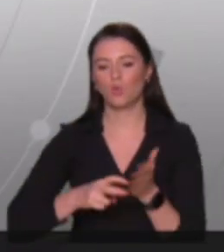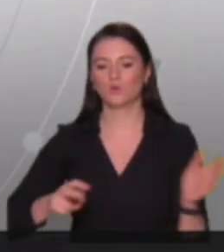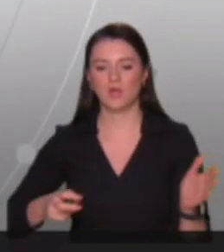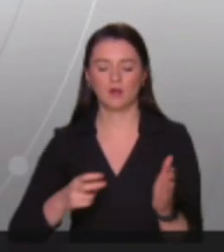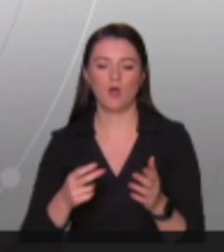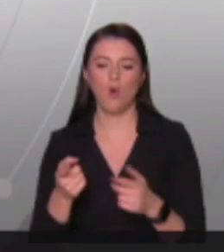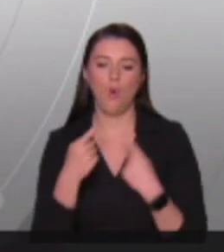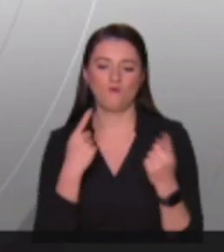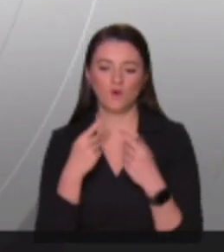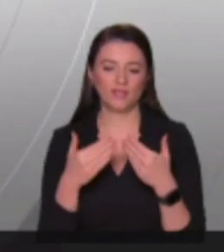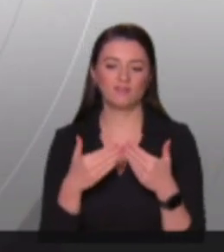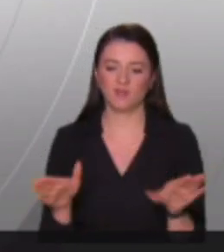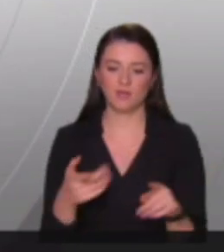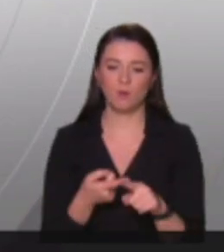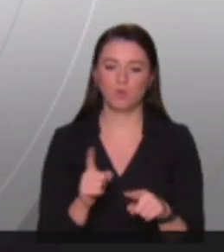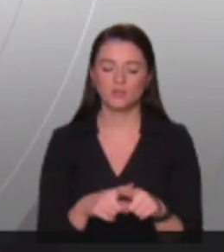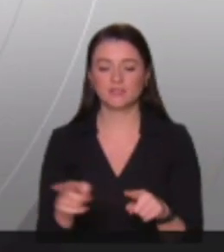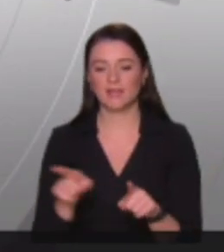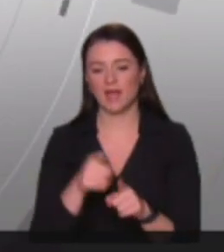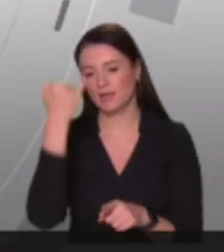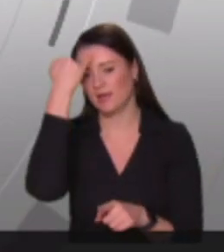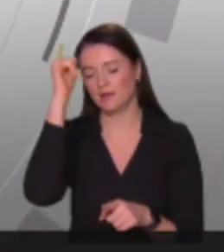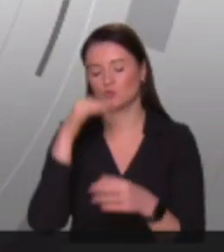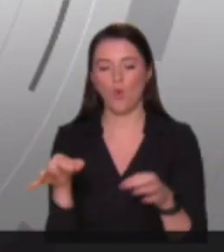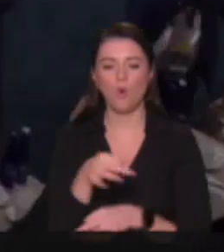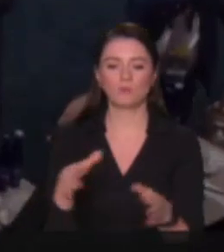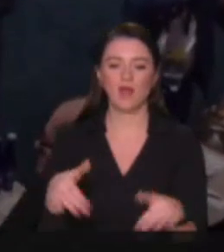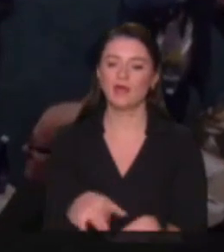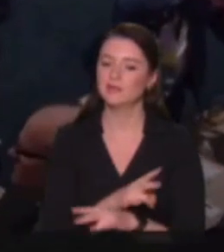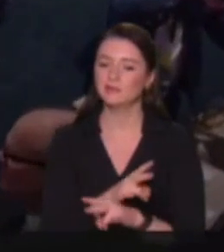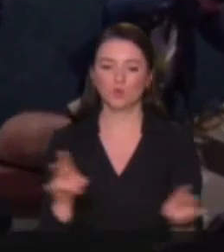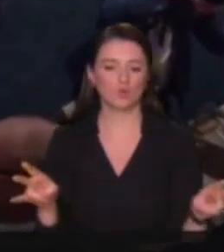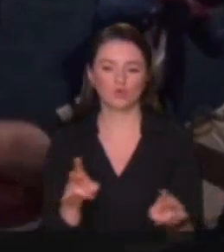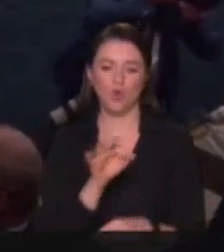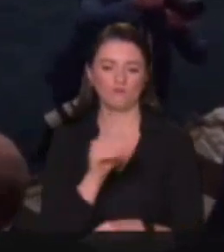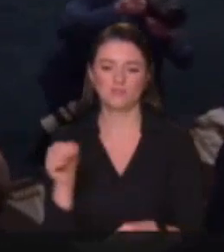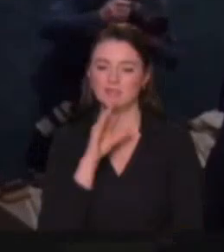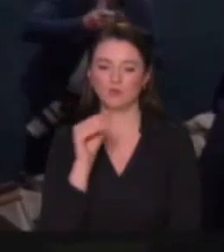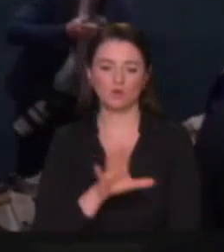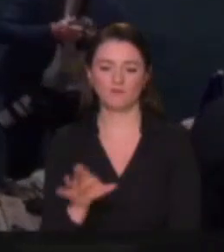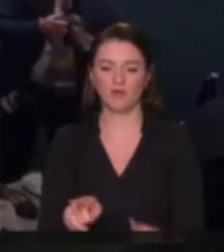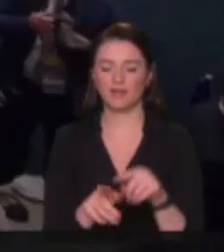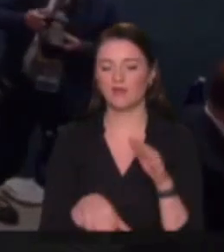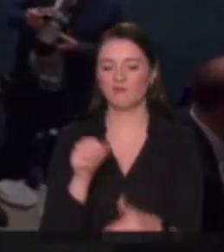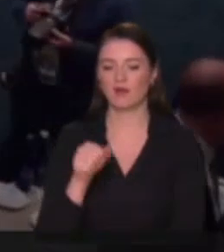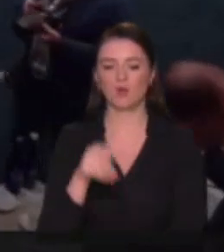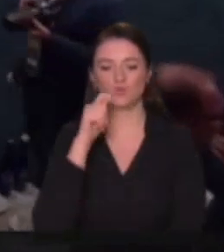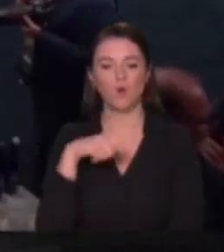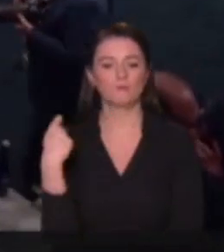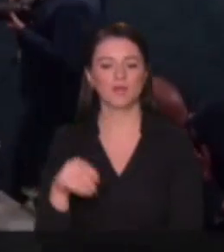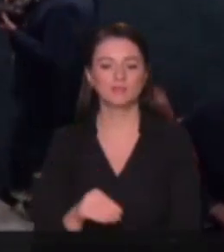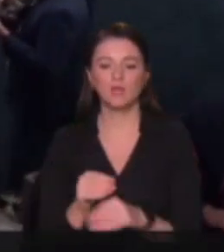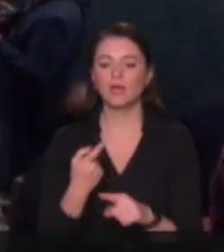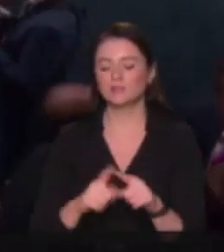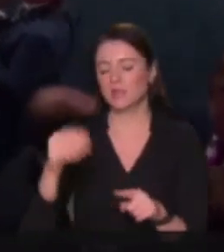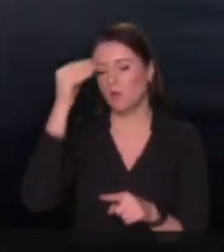говорити про це. Такі ідеї обговорюються кулуарно, і ніхто не наважується офіційно озвучити такий варіант Україні. Президент додав, що ця